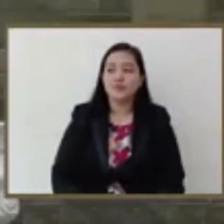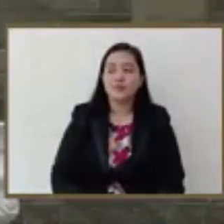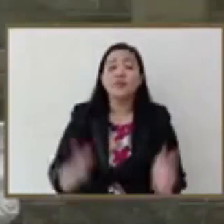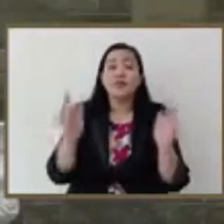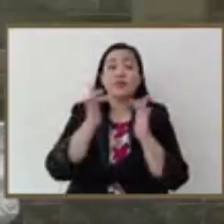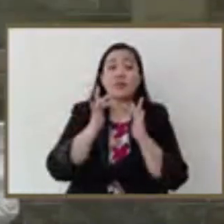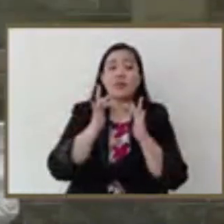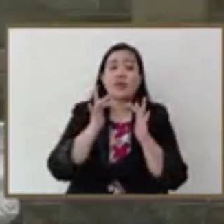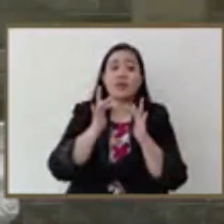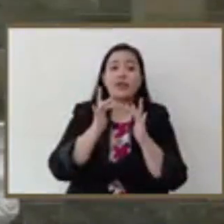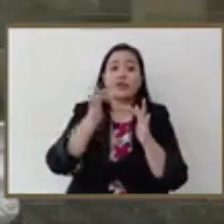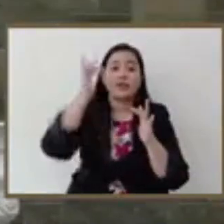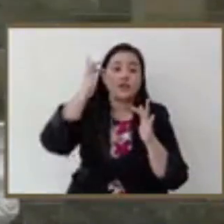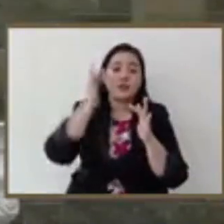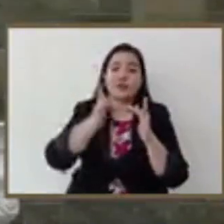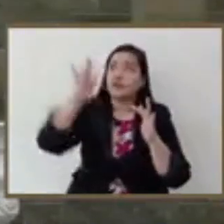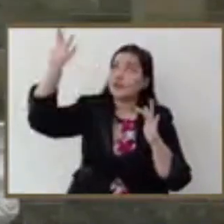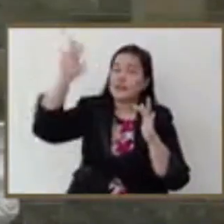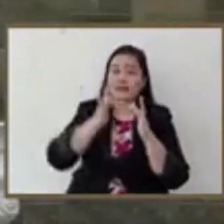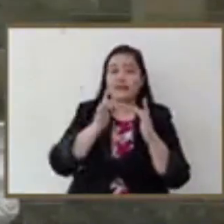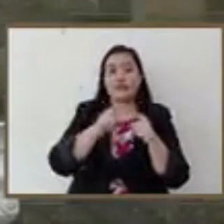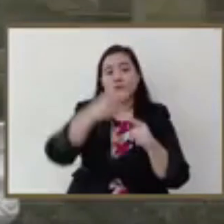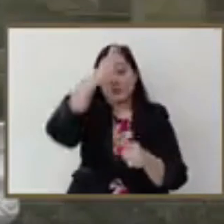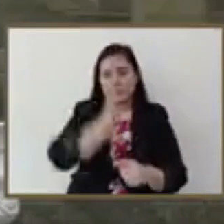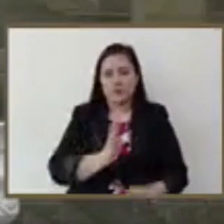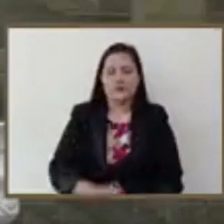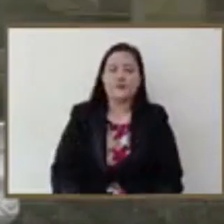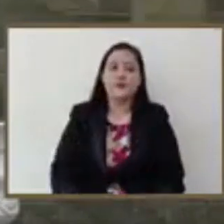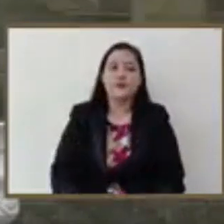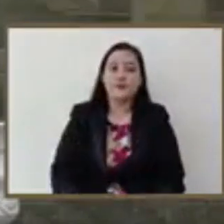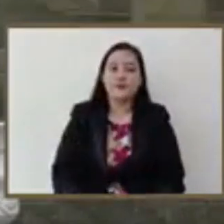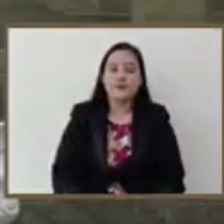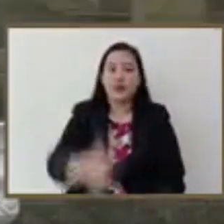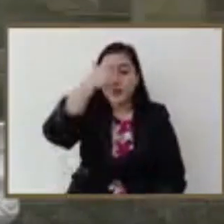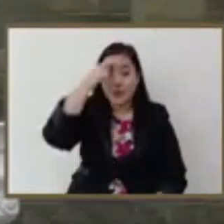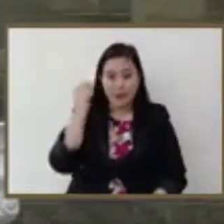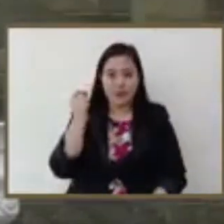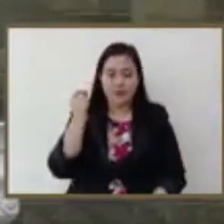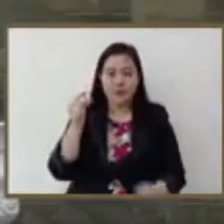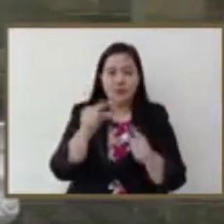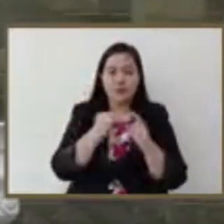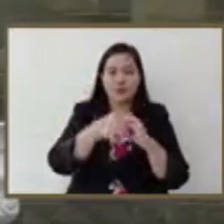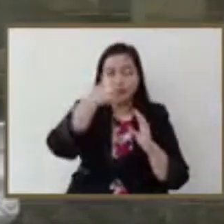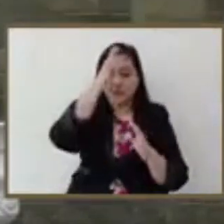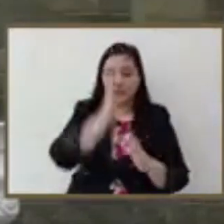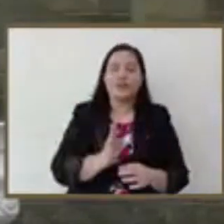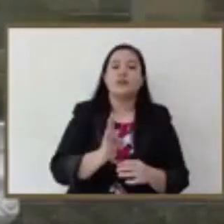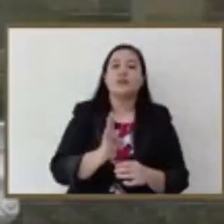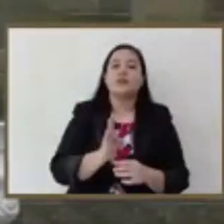Diyos. See that? Bakit po nangyari yan? Because the Word of God